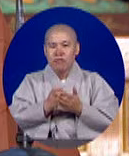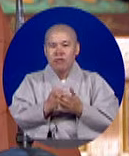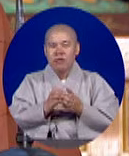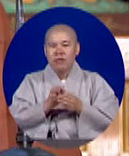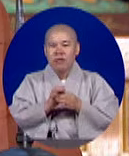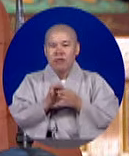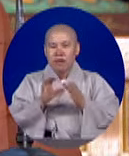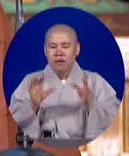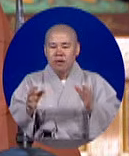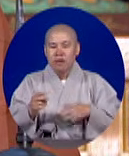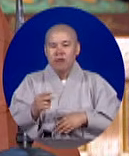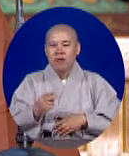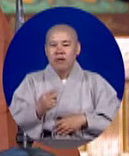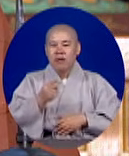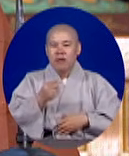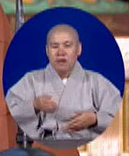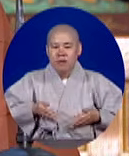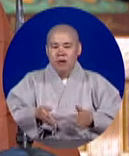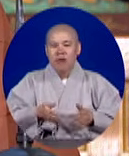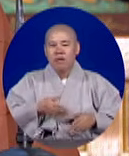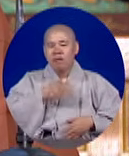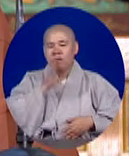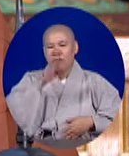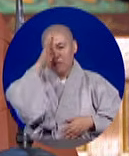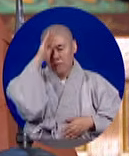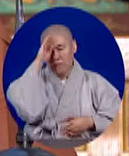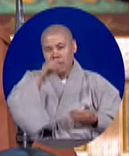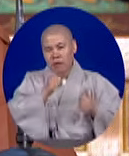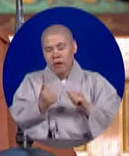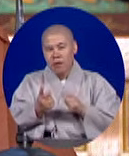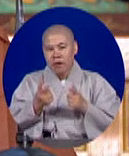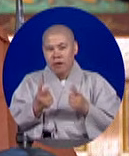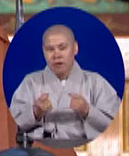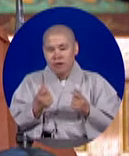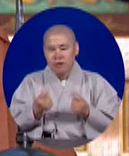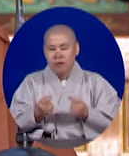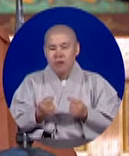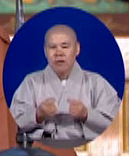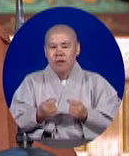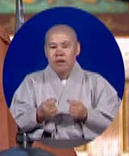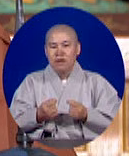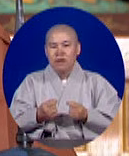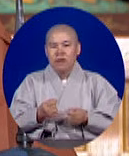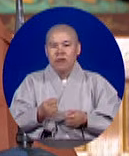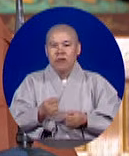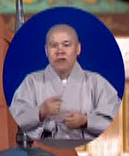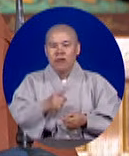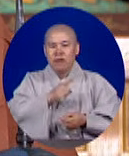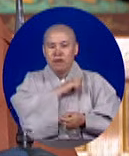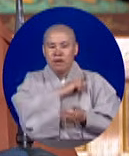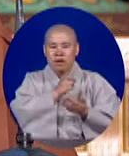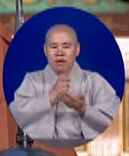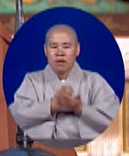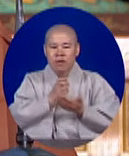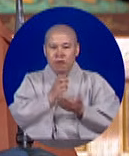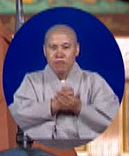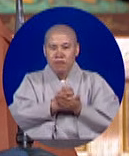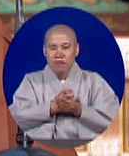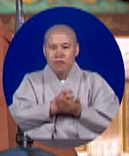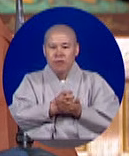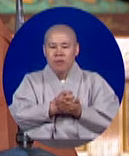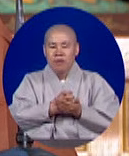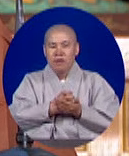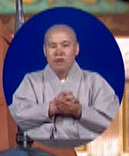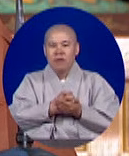이게 생로병사와 같이 세법은 가멸이나 제일의 법은 불계멸이라. 제일의